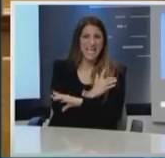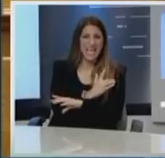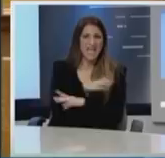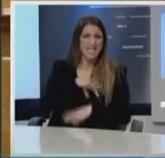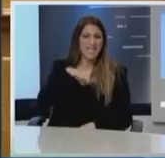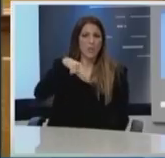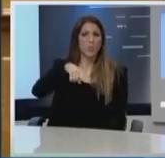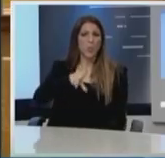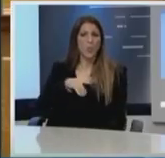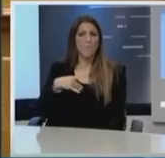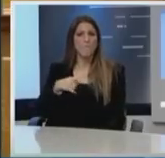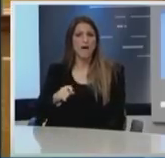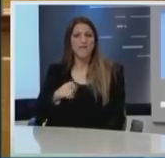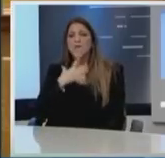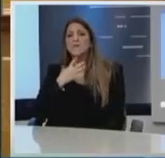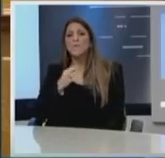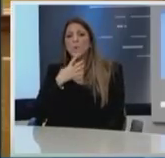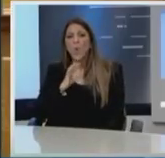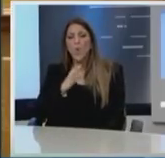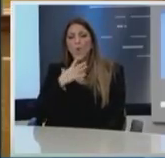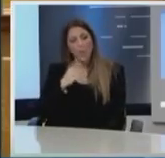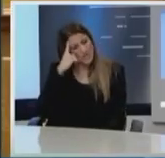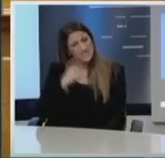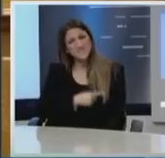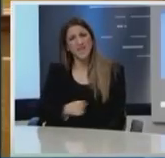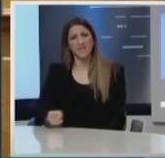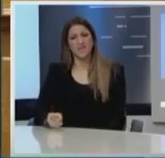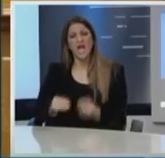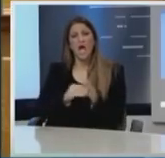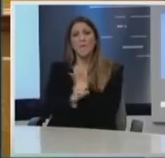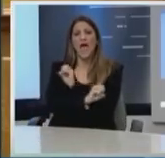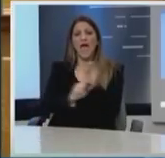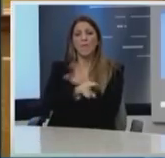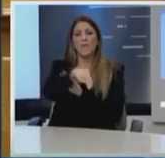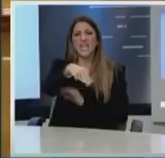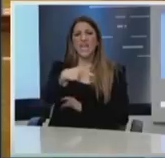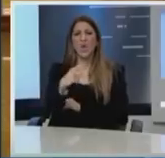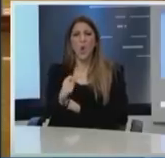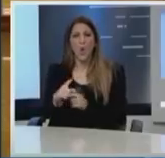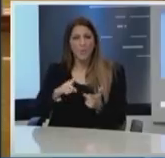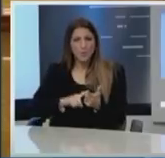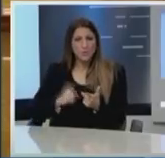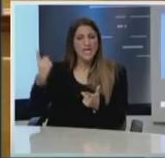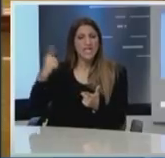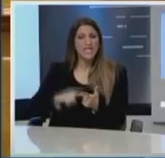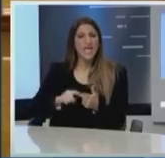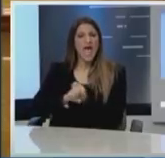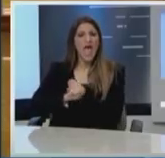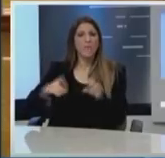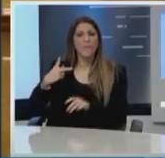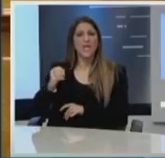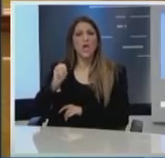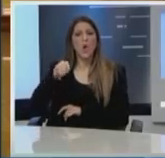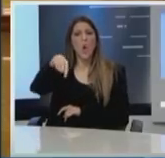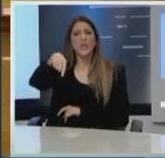στη δικογραφία? Γιατί βεβαίως και ξέρατε και στην εκπομπή του Νικολόπουλου και στην εκπομπή του Κόντρα, αλλά και